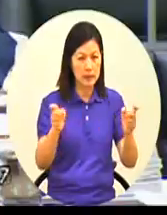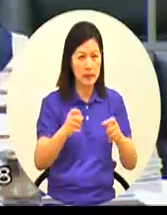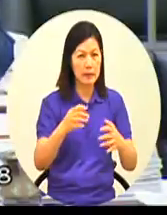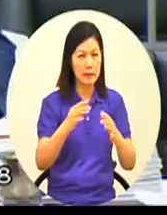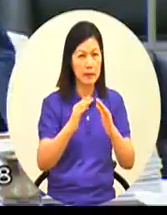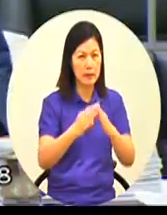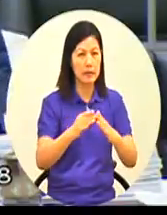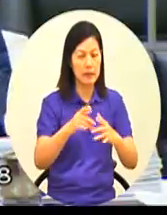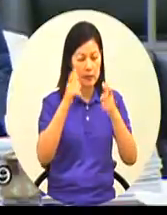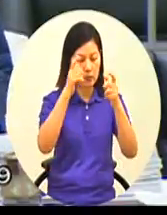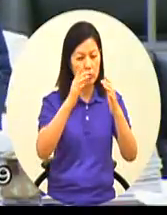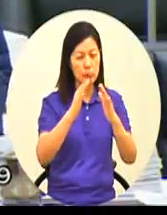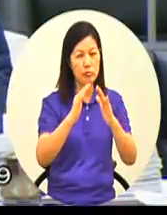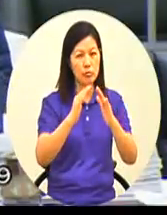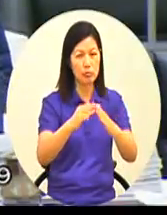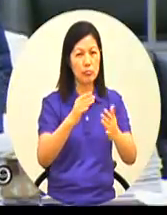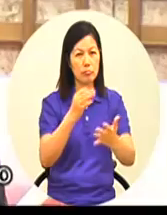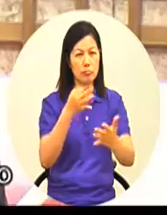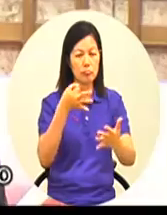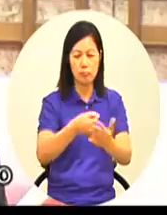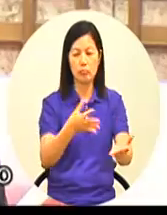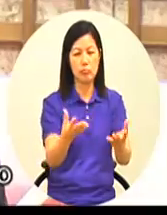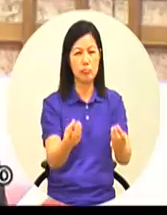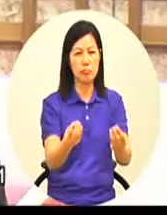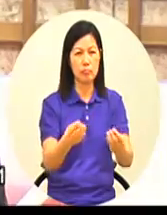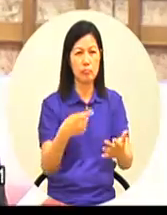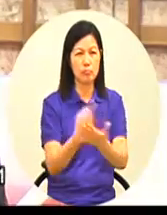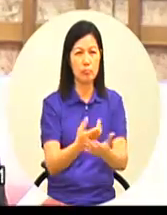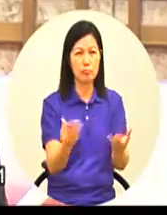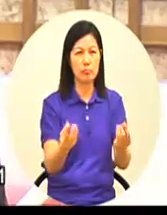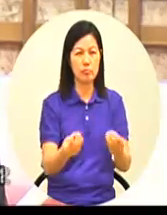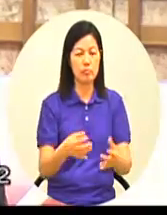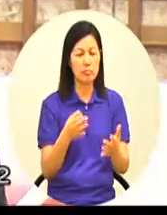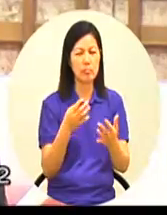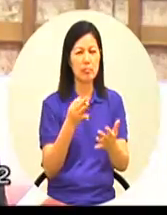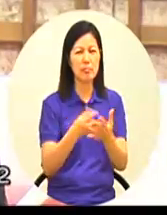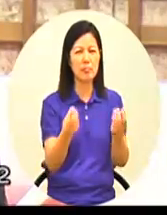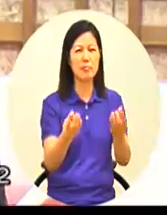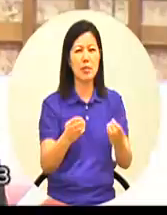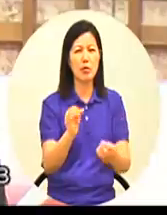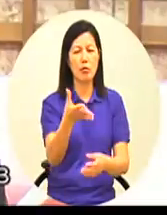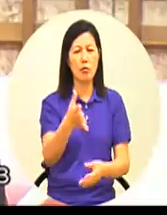了？ 因为我们没有报名，我们报名没有报名参加。 为什么没有报名？